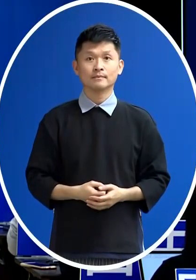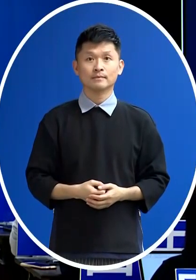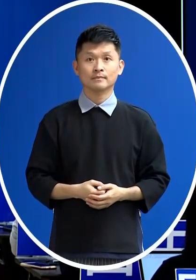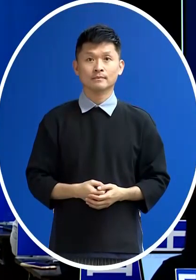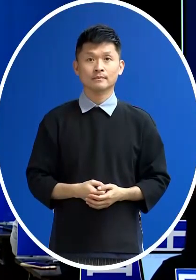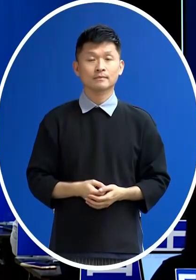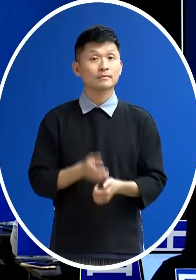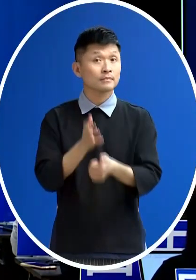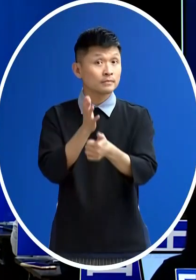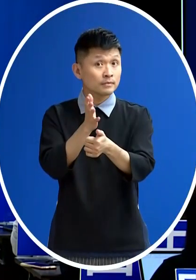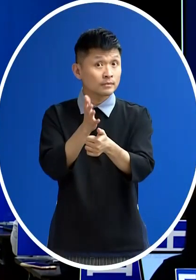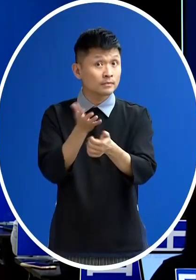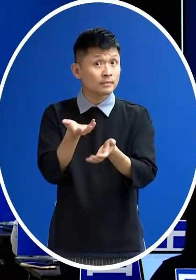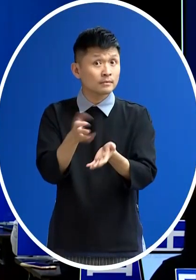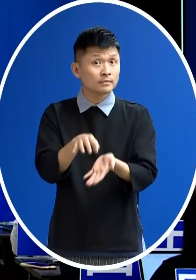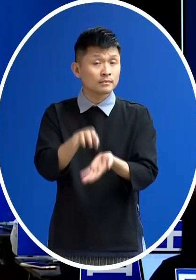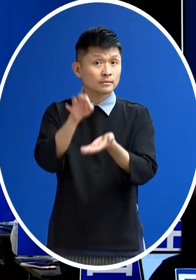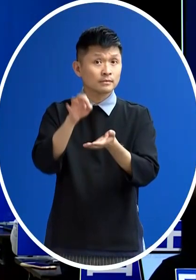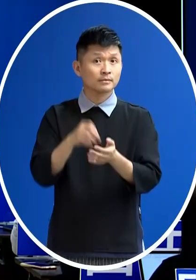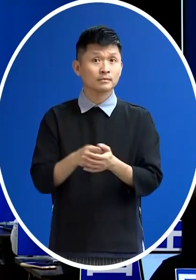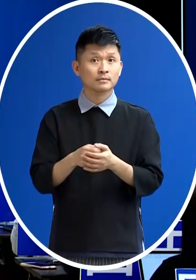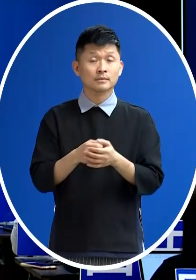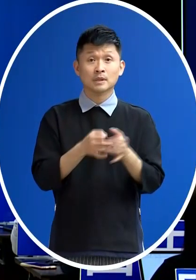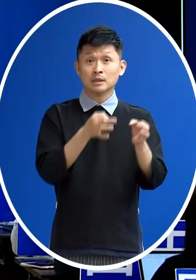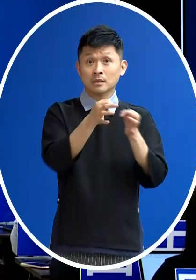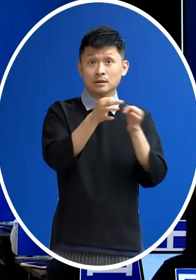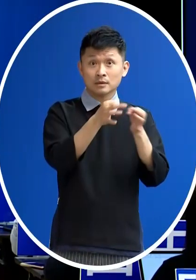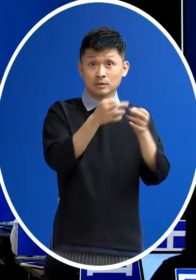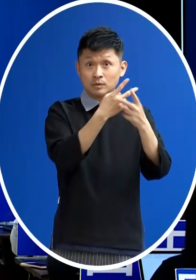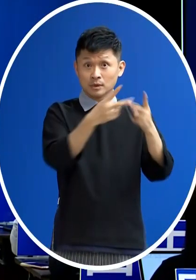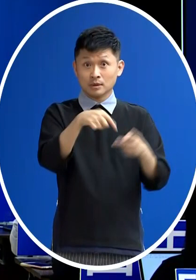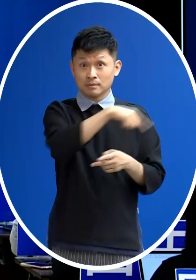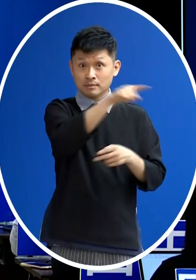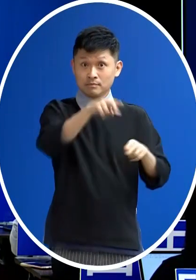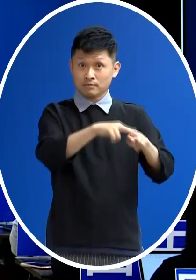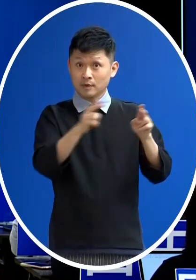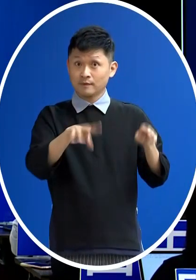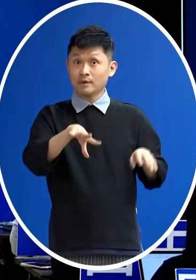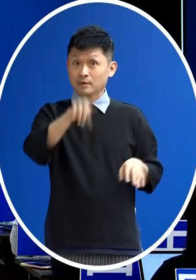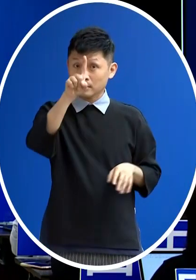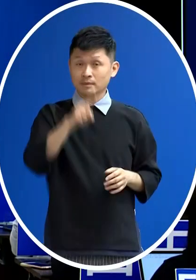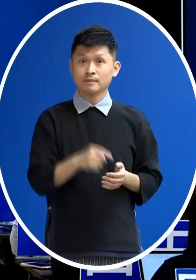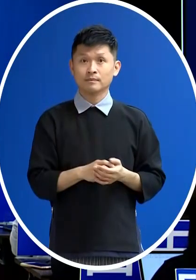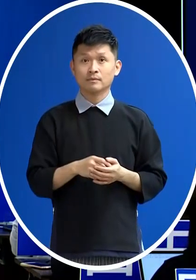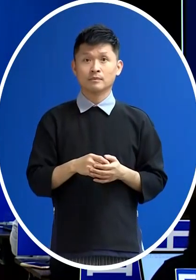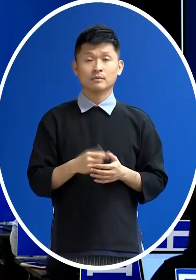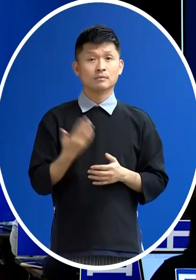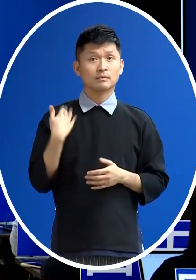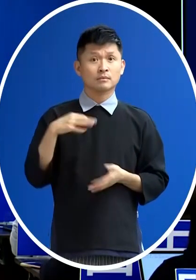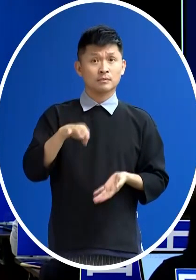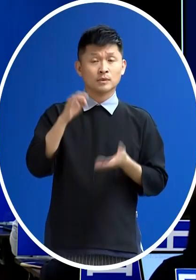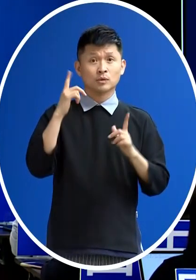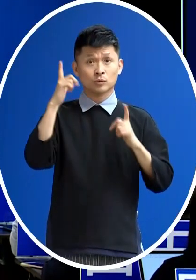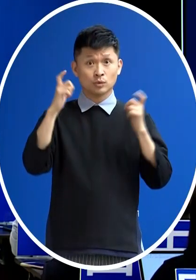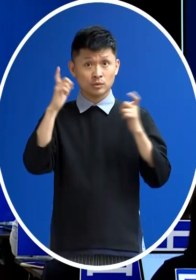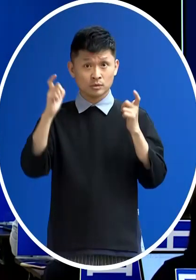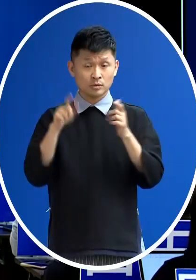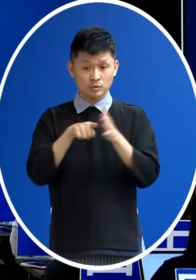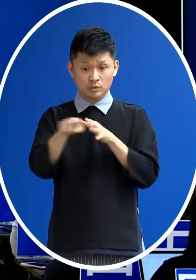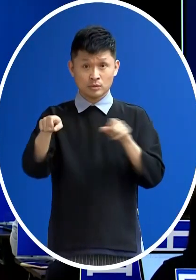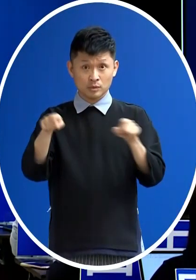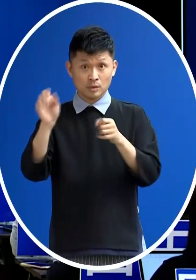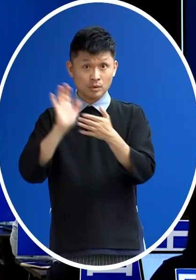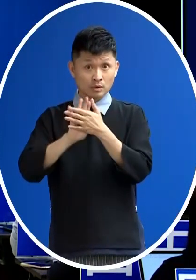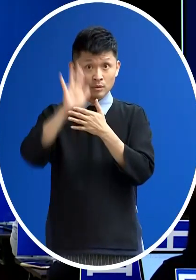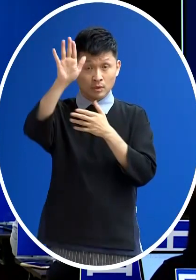指挥官好，想要请教您，刚刚有提到是说商务客会考虑优先开放，那之前也有说过在春节专案之后会考虑开放，那有没有